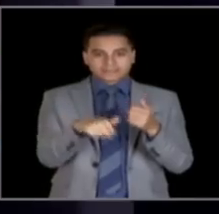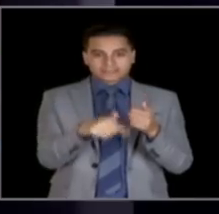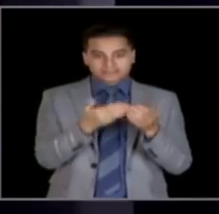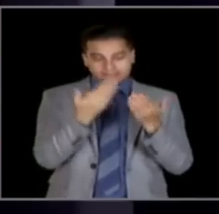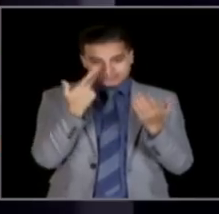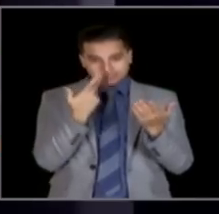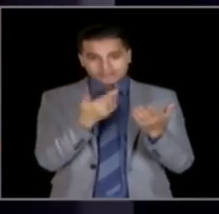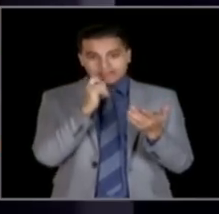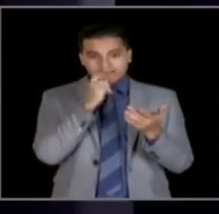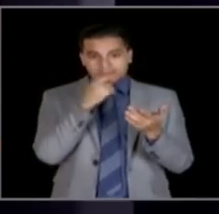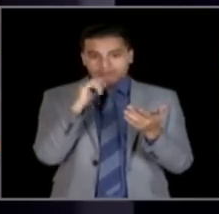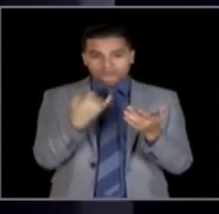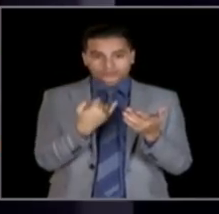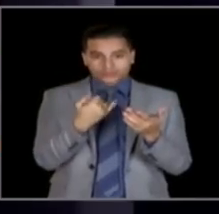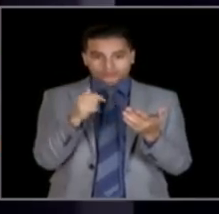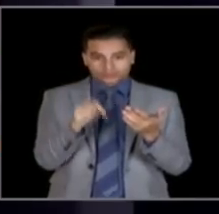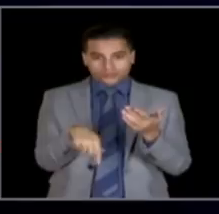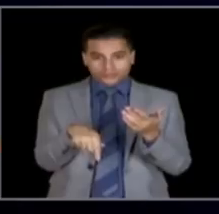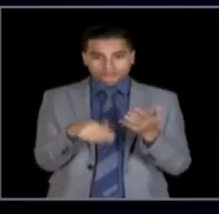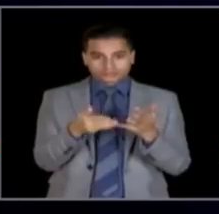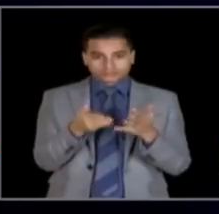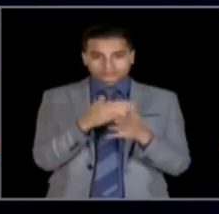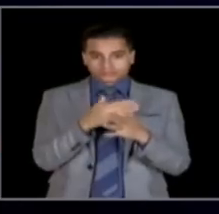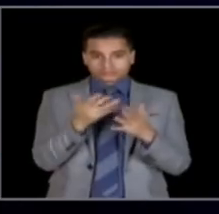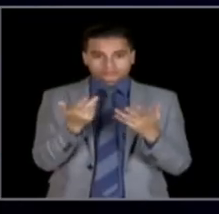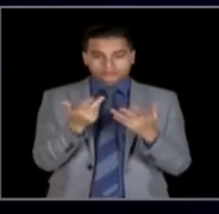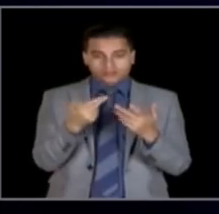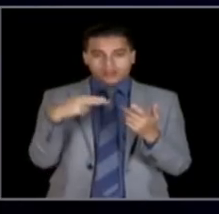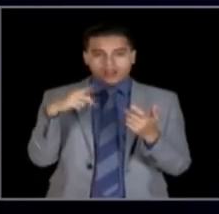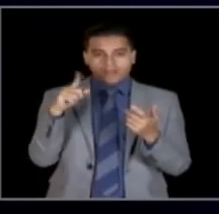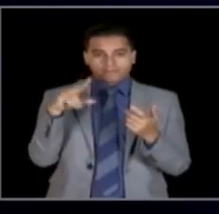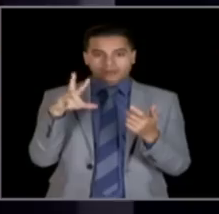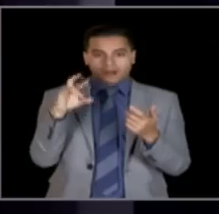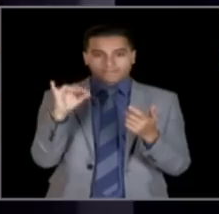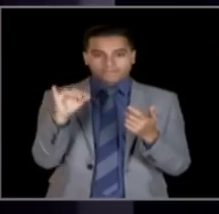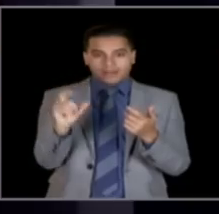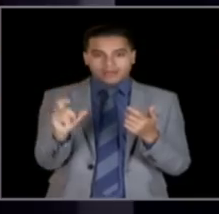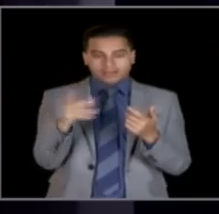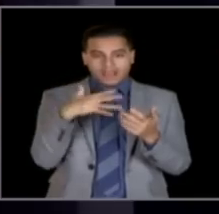أليجيتورز امتى الجوكر؟ العلوم ان شاء الله. بص عبد الرحمن عايز يتخابس.